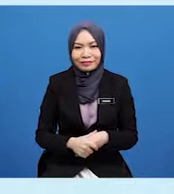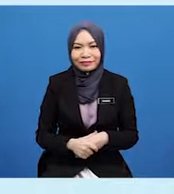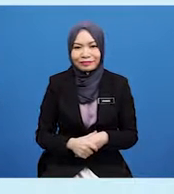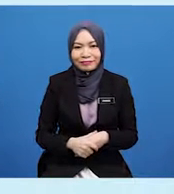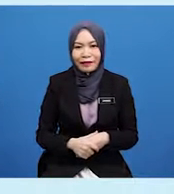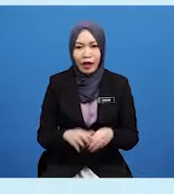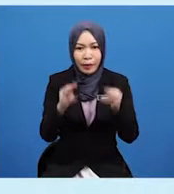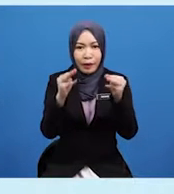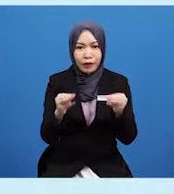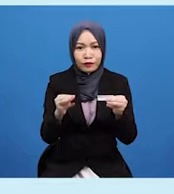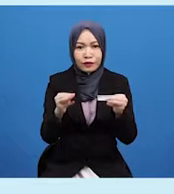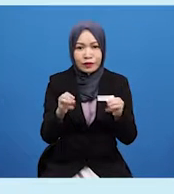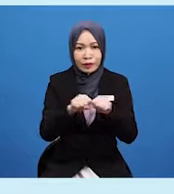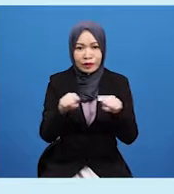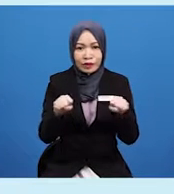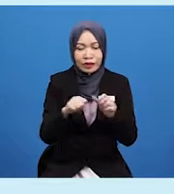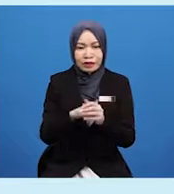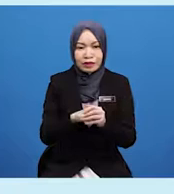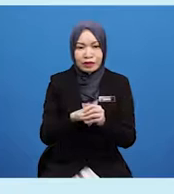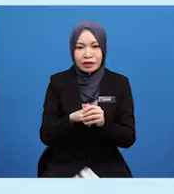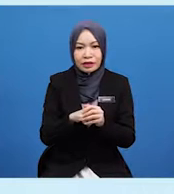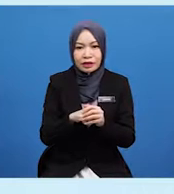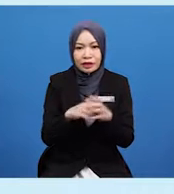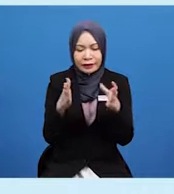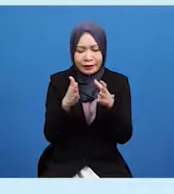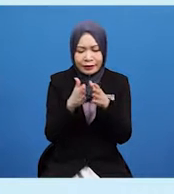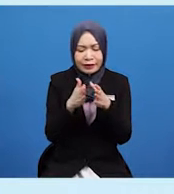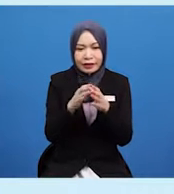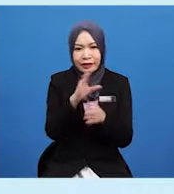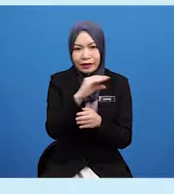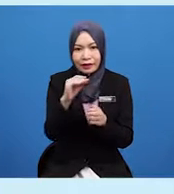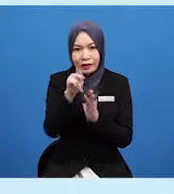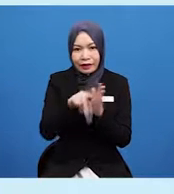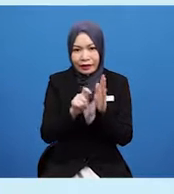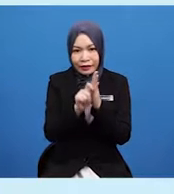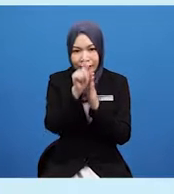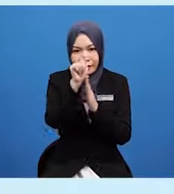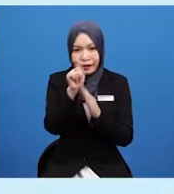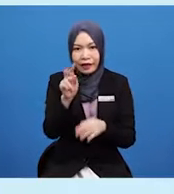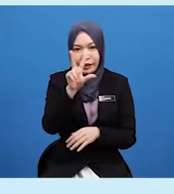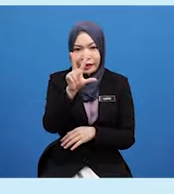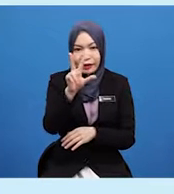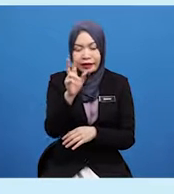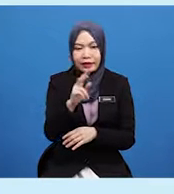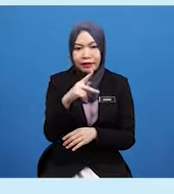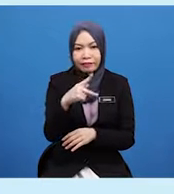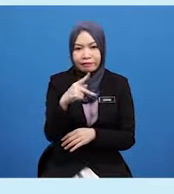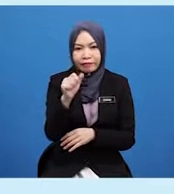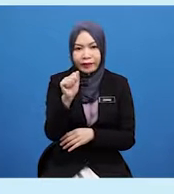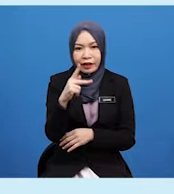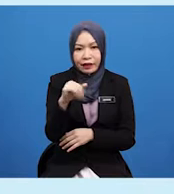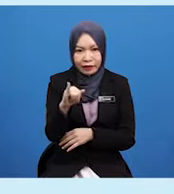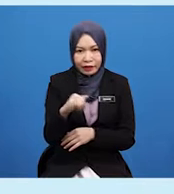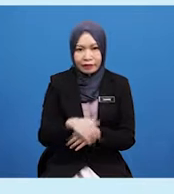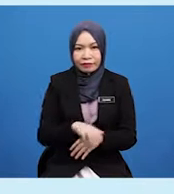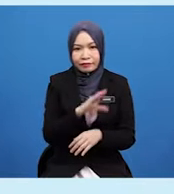yaitu manusia besar kecil yang mempunyai ketinggian hanya tiga kaki yang kedua ialah di Gowa